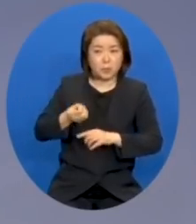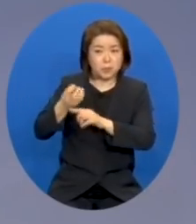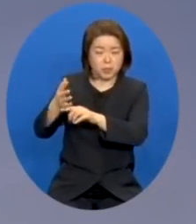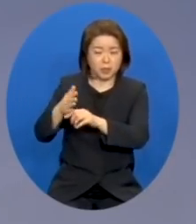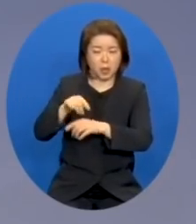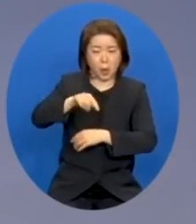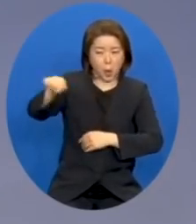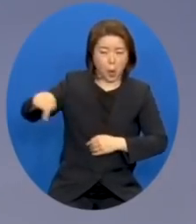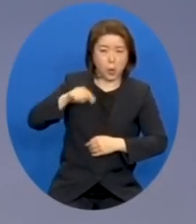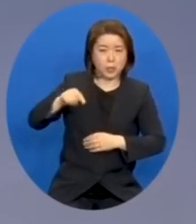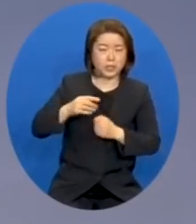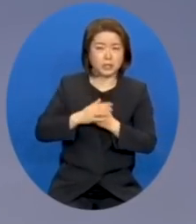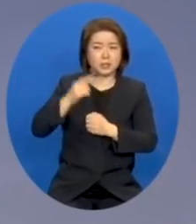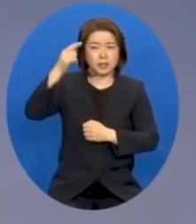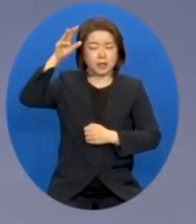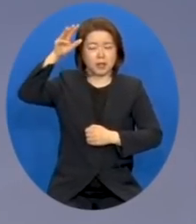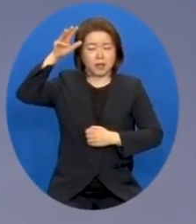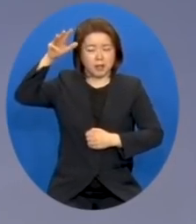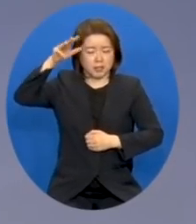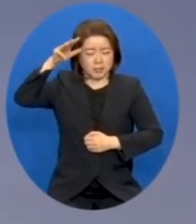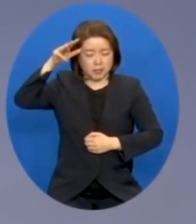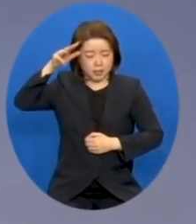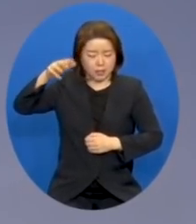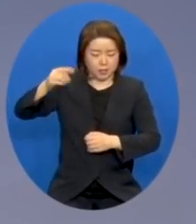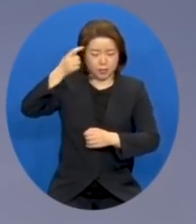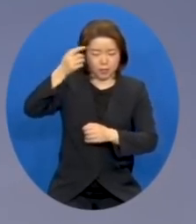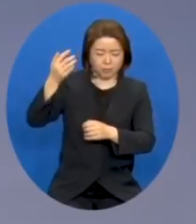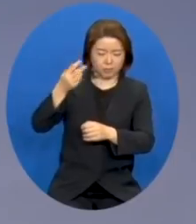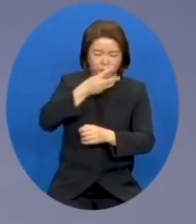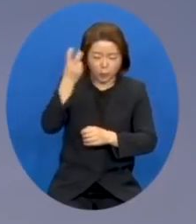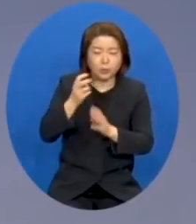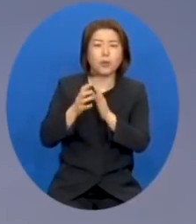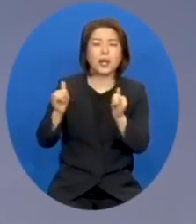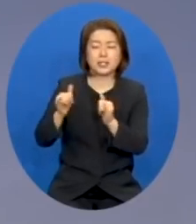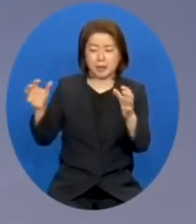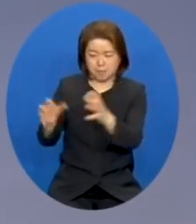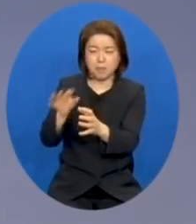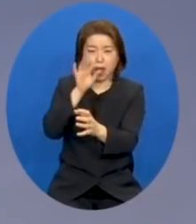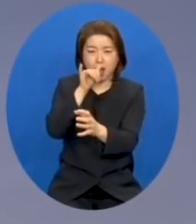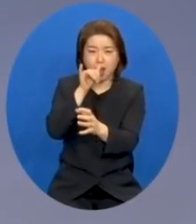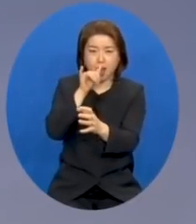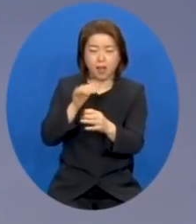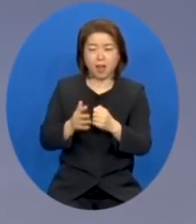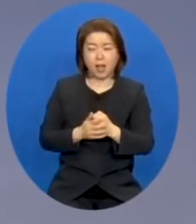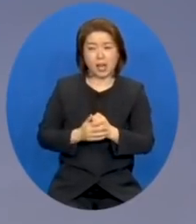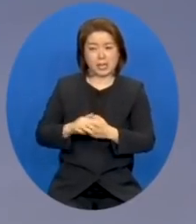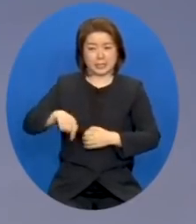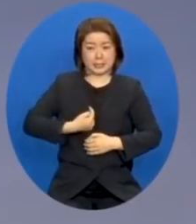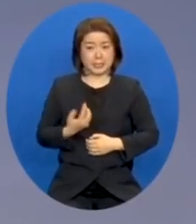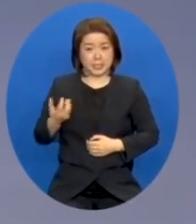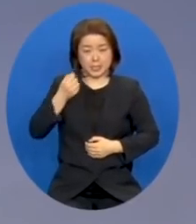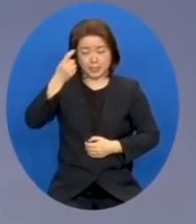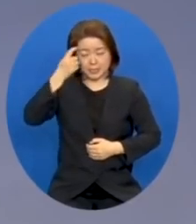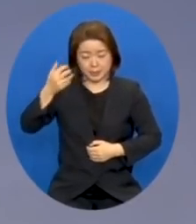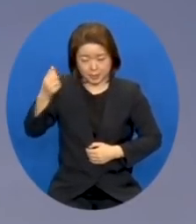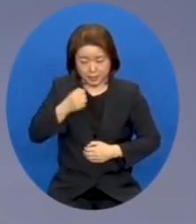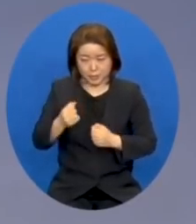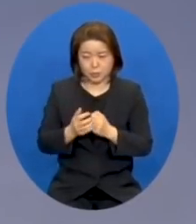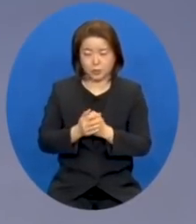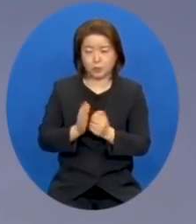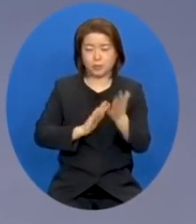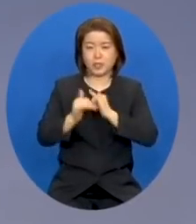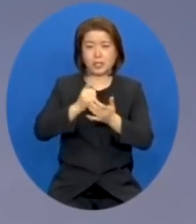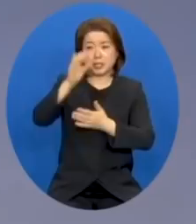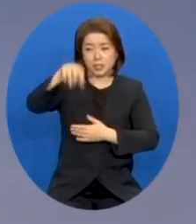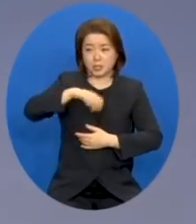도시죠 그래서 그 사람들이 잘 아는 철학 끌 가지고 복음을 십자가의 복음을 예수 그리스도의